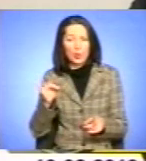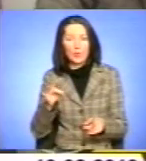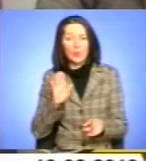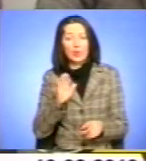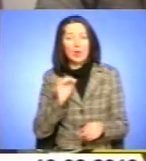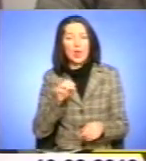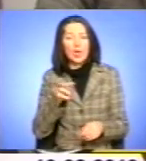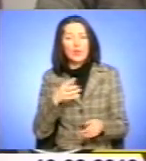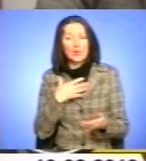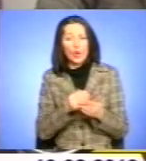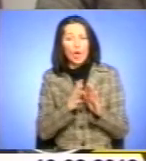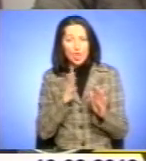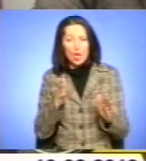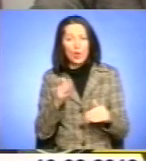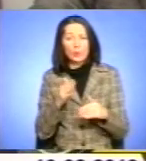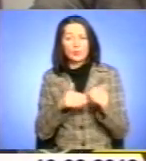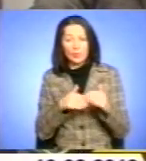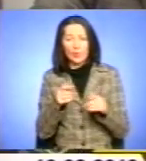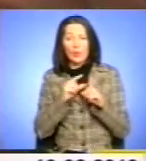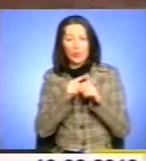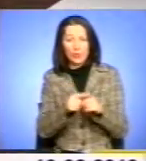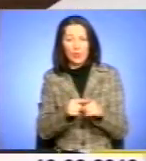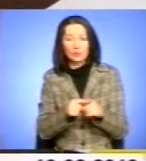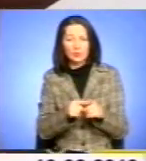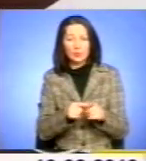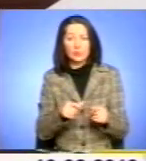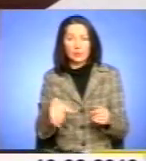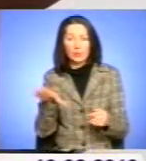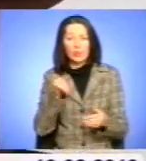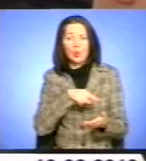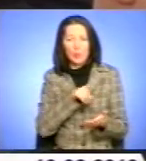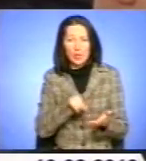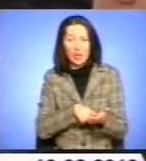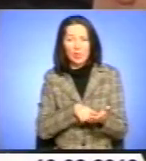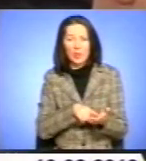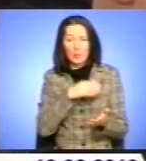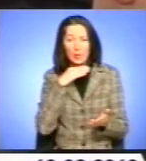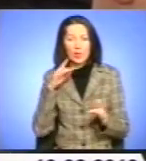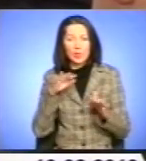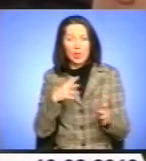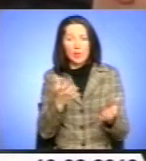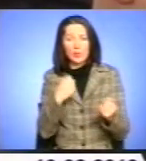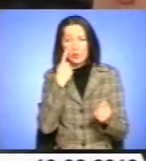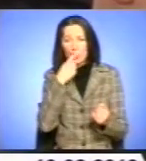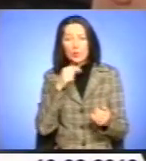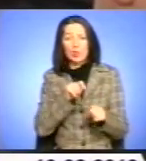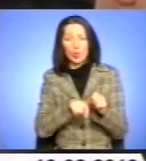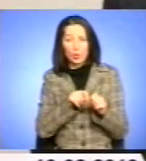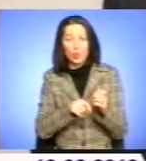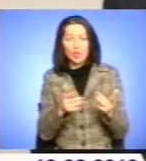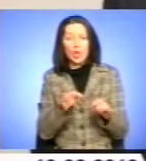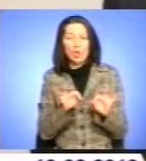запитання. Чимало звернень взяв під особистий контроль, а також на прохання редакції коротко розповів про результати роботи у минулому